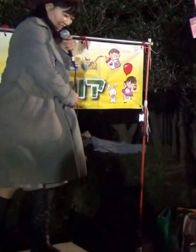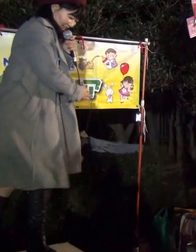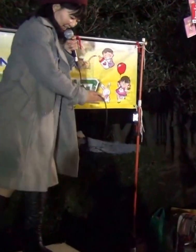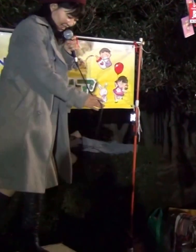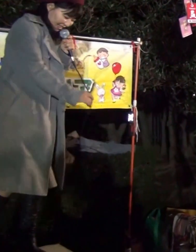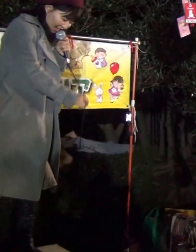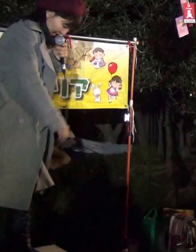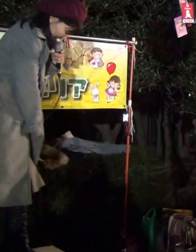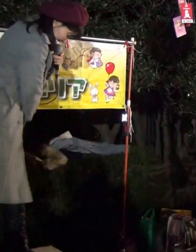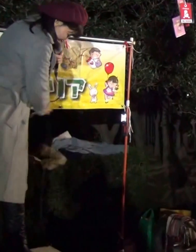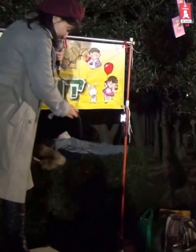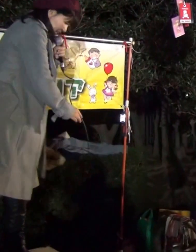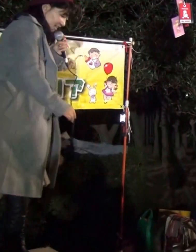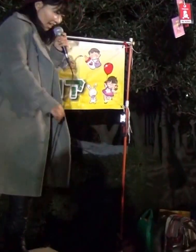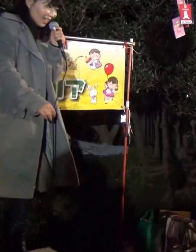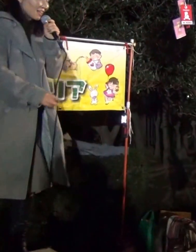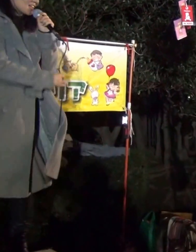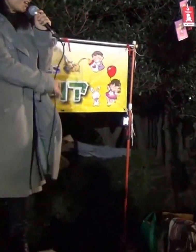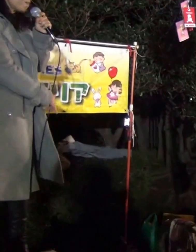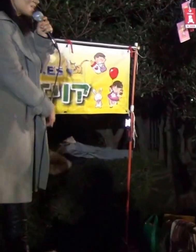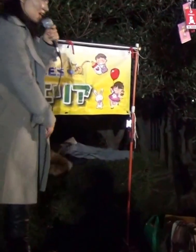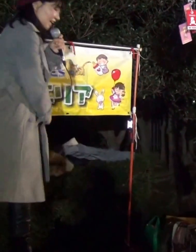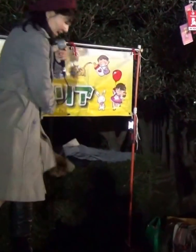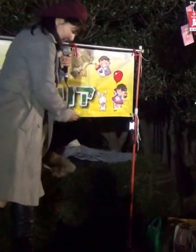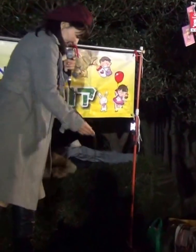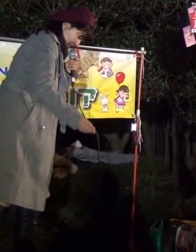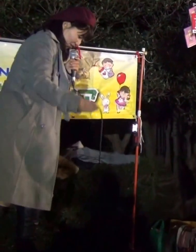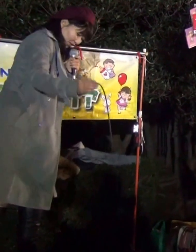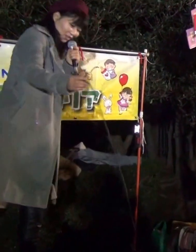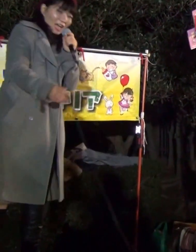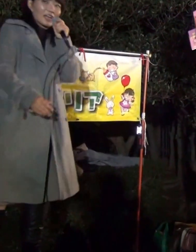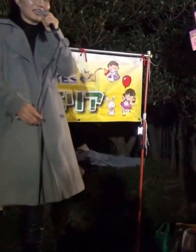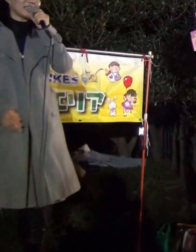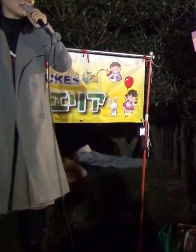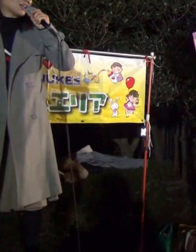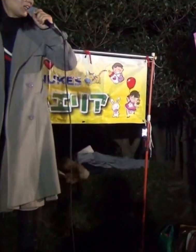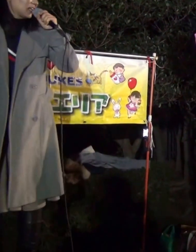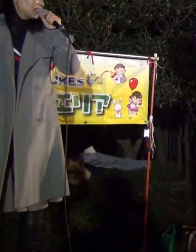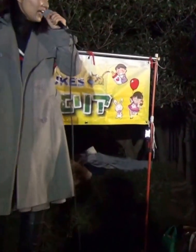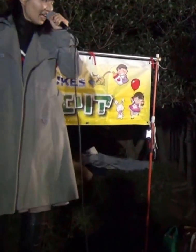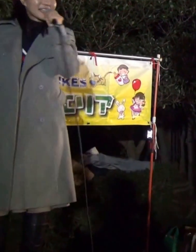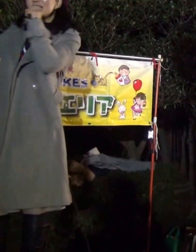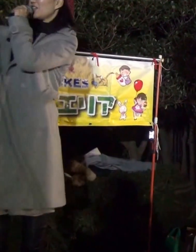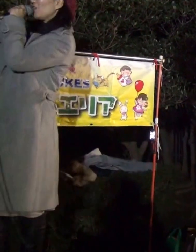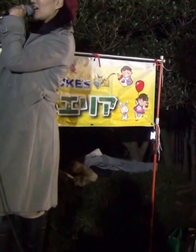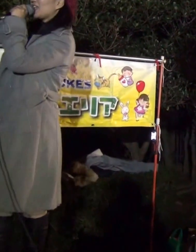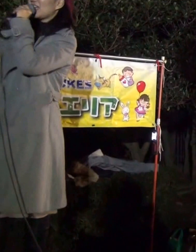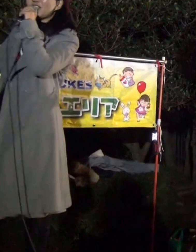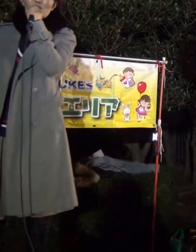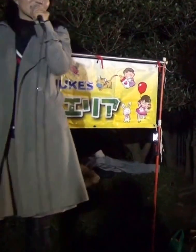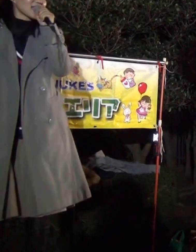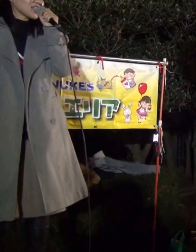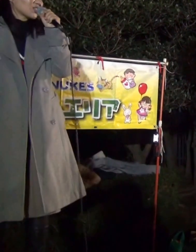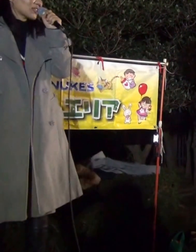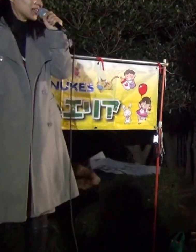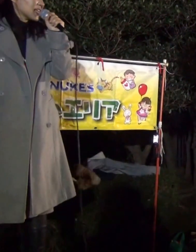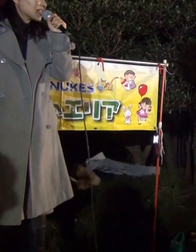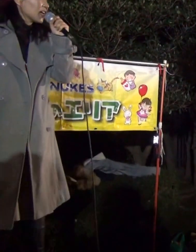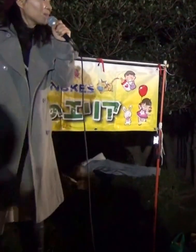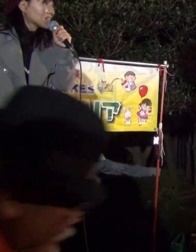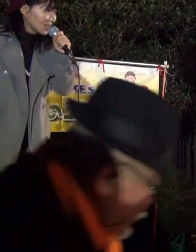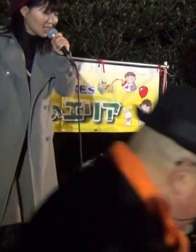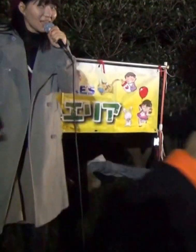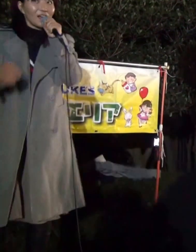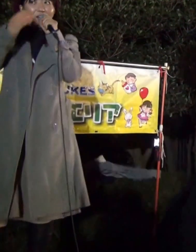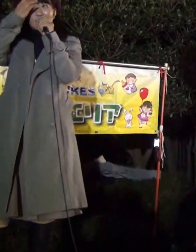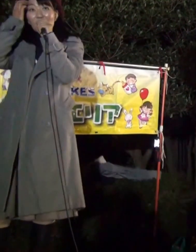る感じじゃないですか。ね、清い水が流れたような、 なんかやばい ね。 あちらの方たちとおっさんたちとは全然